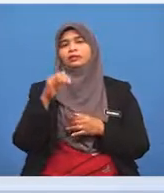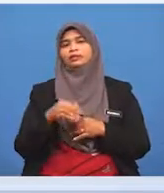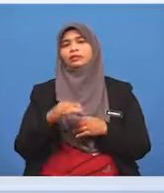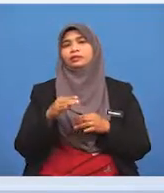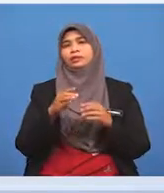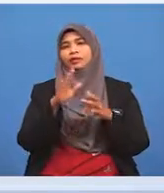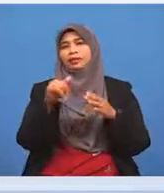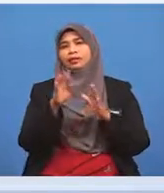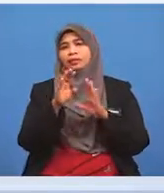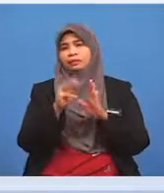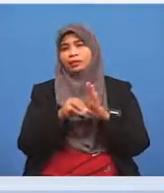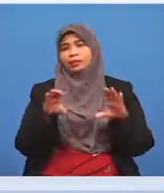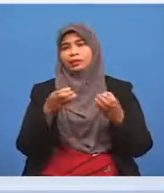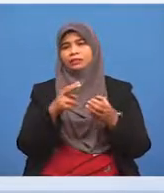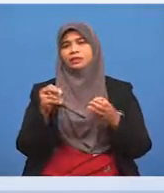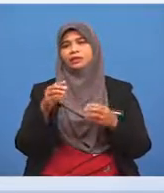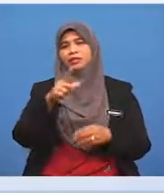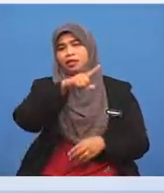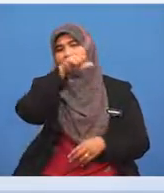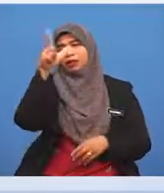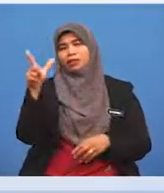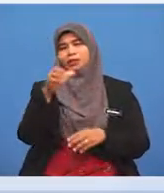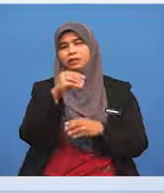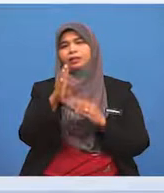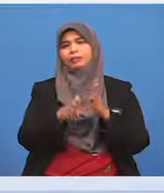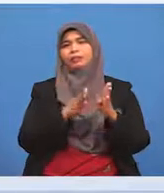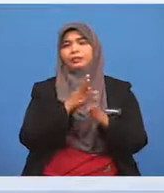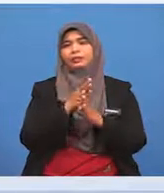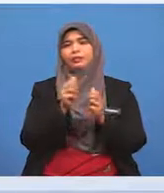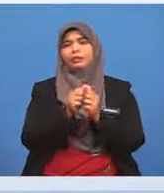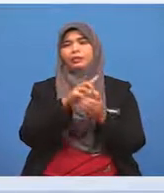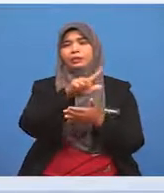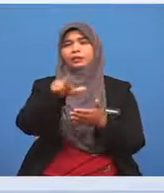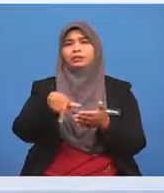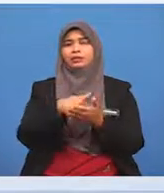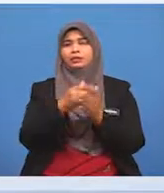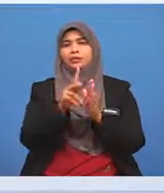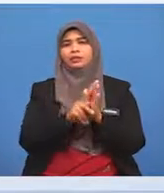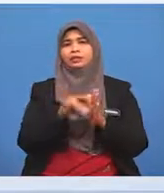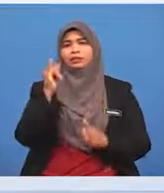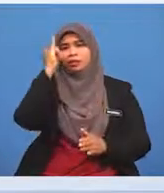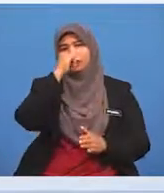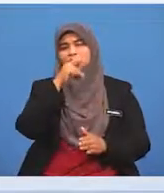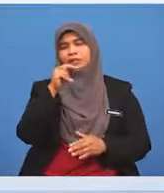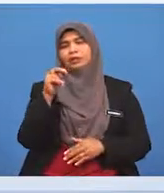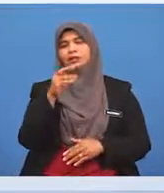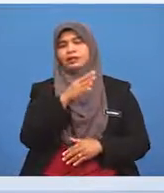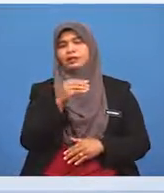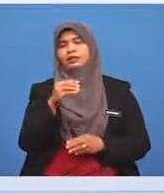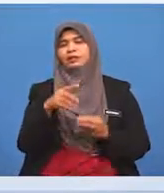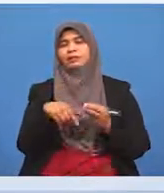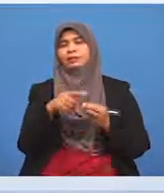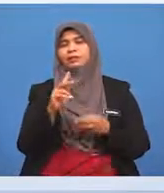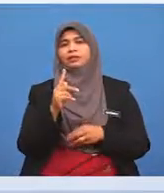keindahannya. Dan apabila dia berhendak untuk menjadikan sesuatu, maka dia